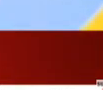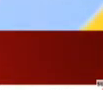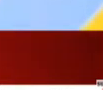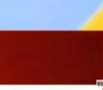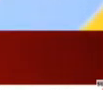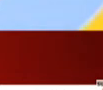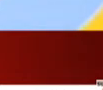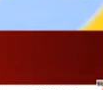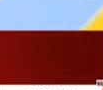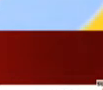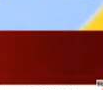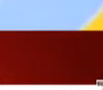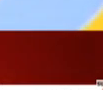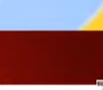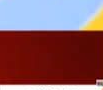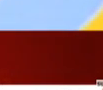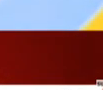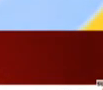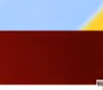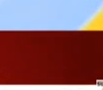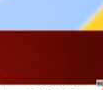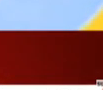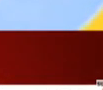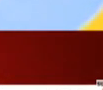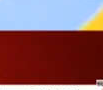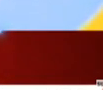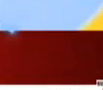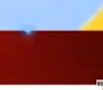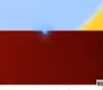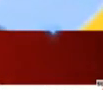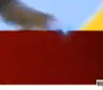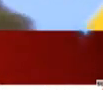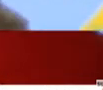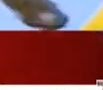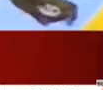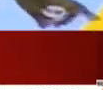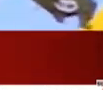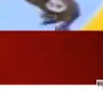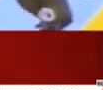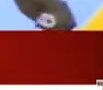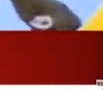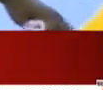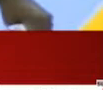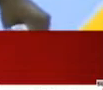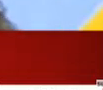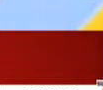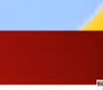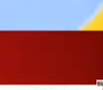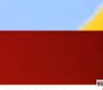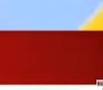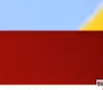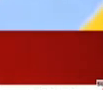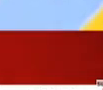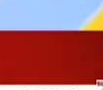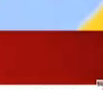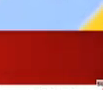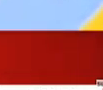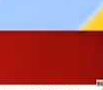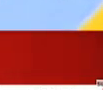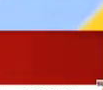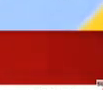wangu na ya mwanangu. Kwa hivyo mimi nikisema hapa nilipo niko na kura ngapi? Niko na kura tatu.